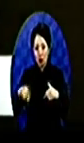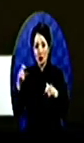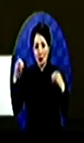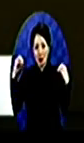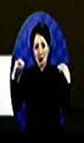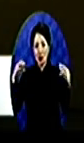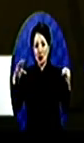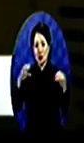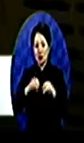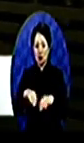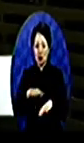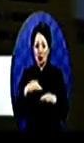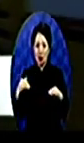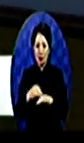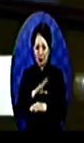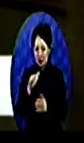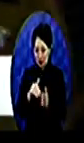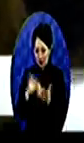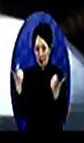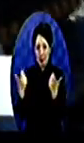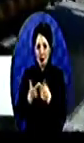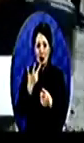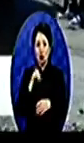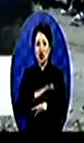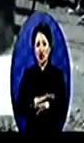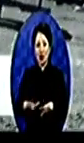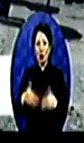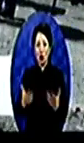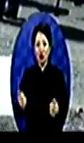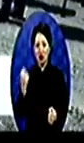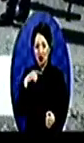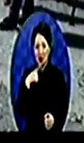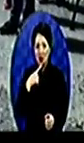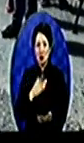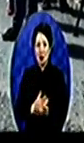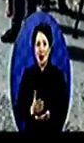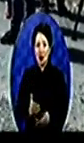дэд бүтцийг шийдэж стандартын дагуу зам тавина гэдгийг хэлж байсан юм.